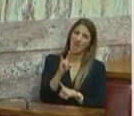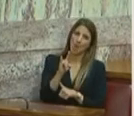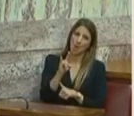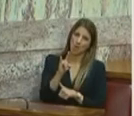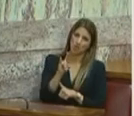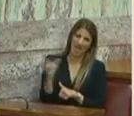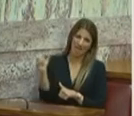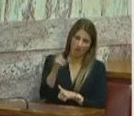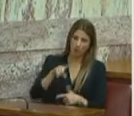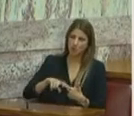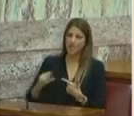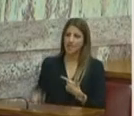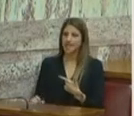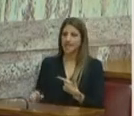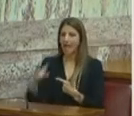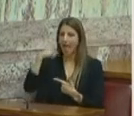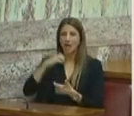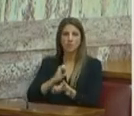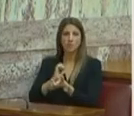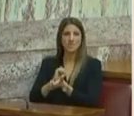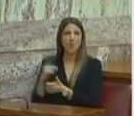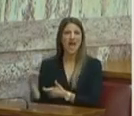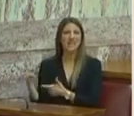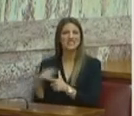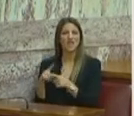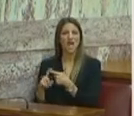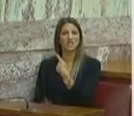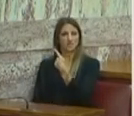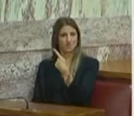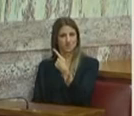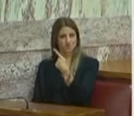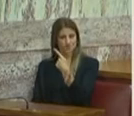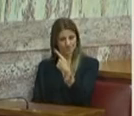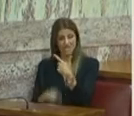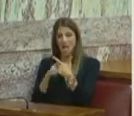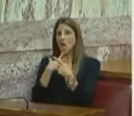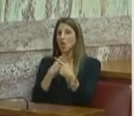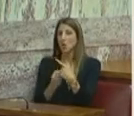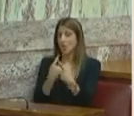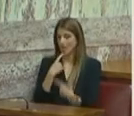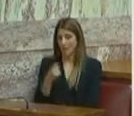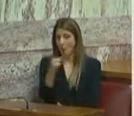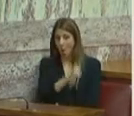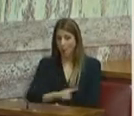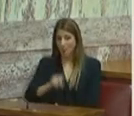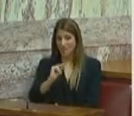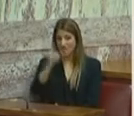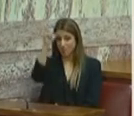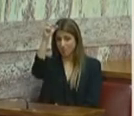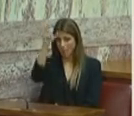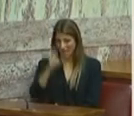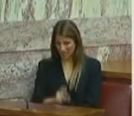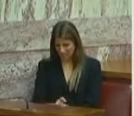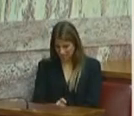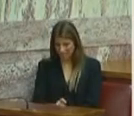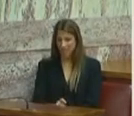Διότι έκανα το έγκλημα να πω ότι όσοι είναι βουλευτές μέσα σε αυτή την αίθουσα πρέπει να έχουν μητέρα πατρίδα την